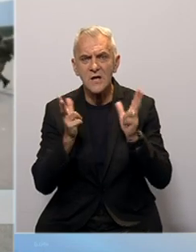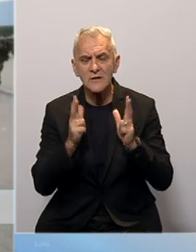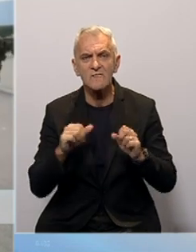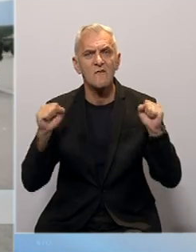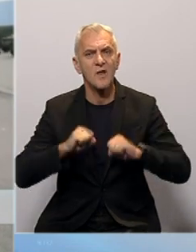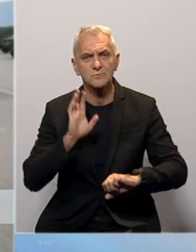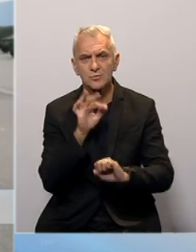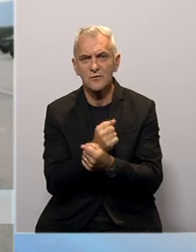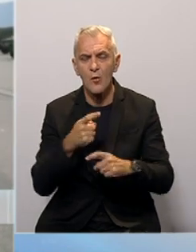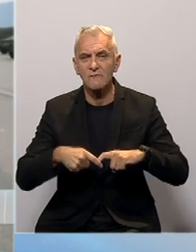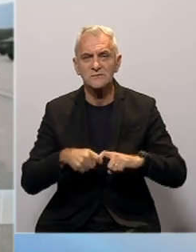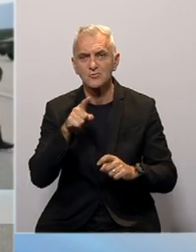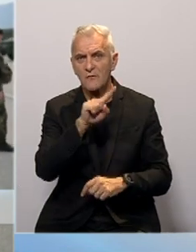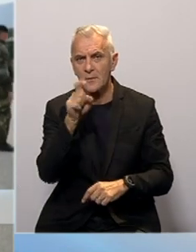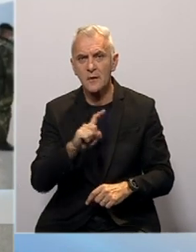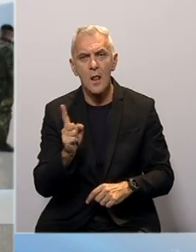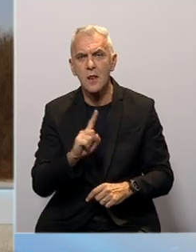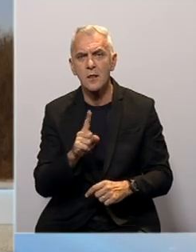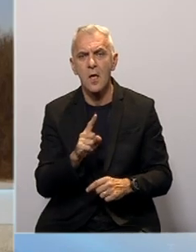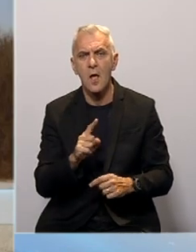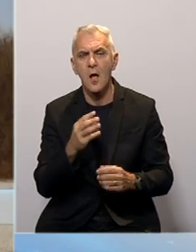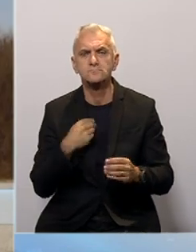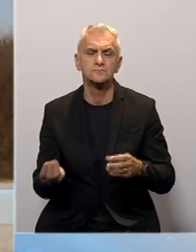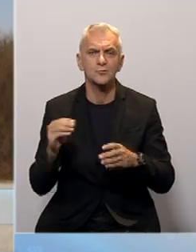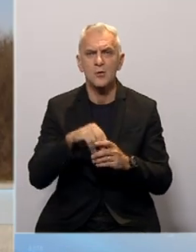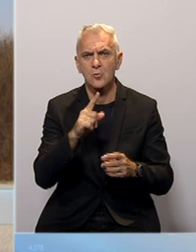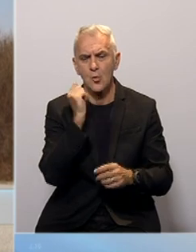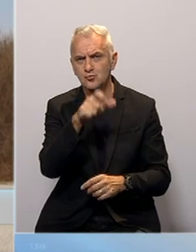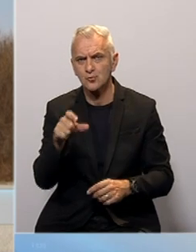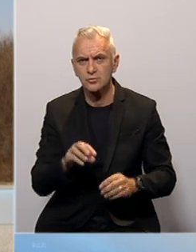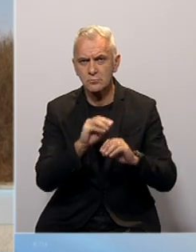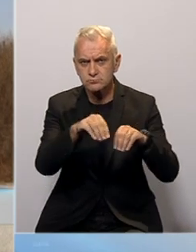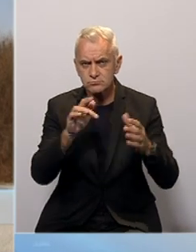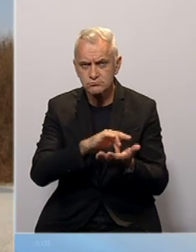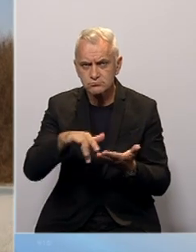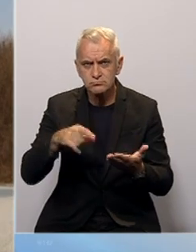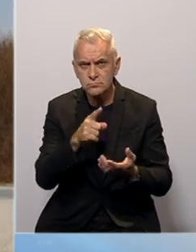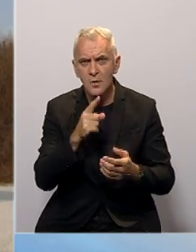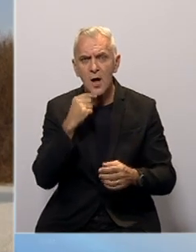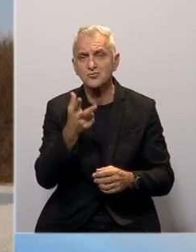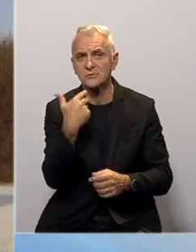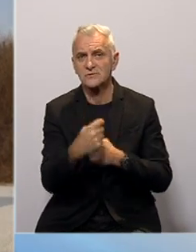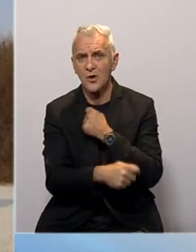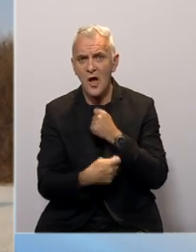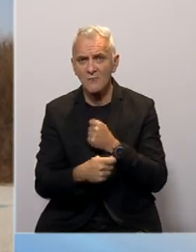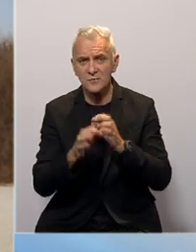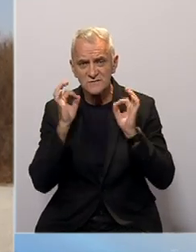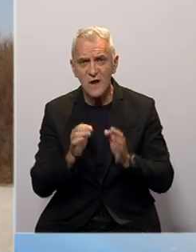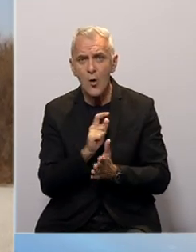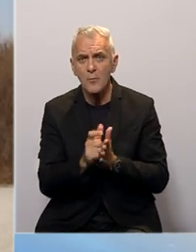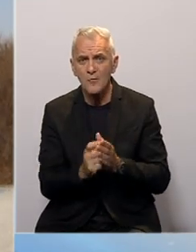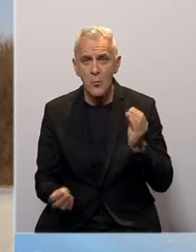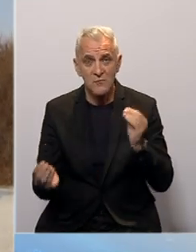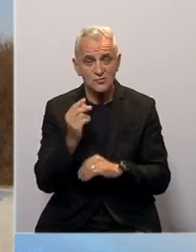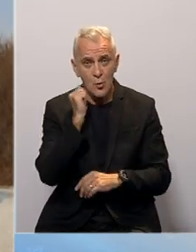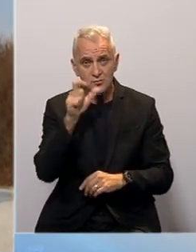i Hercegovine u vezi s ovim pitanjem i nije rasporedio dodatno osoblje. Prema saopštenju za medije od 30. augusta, svako privremeno